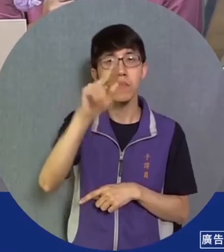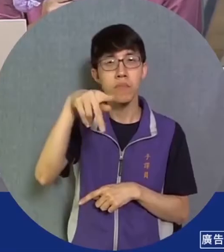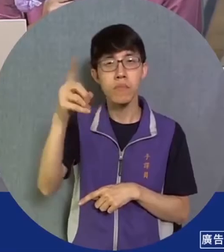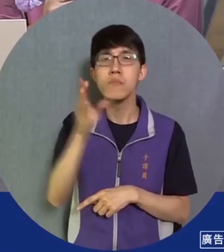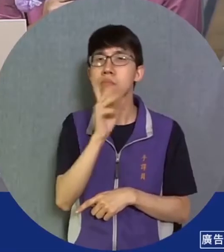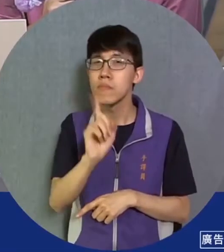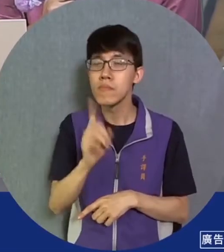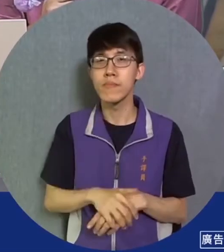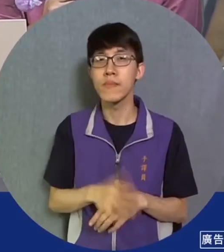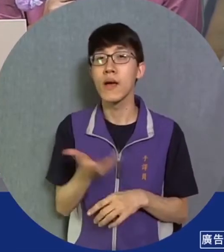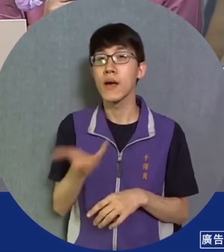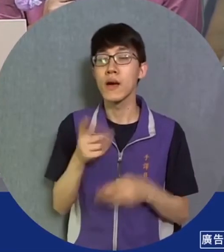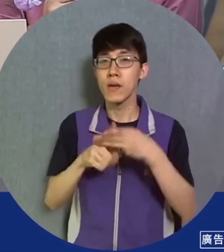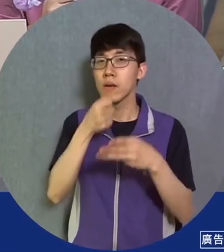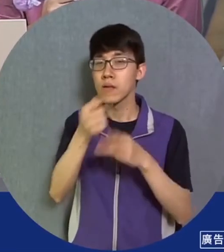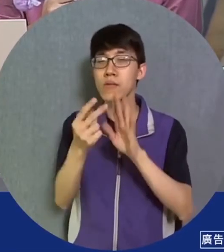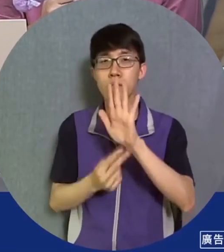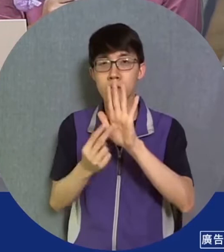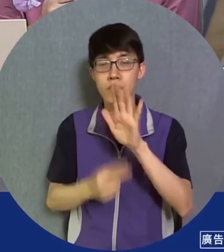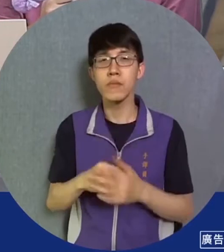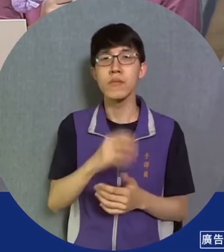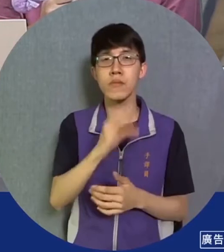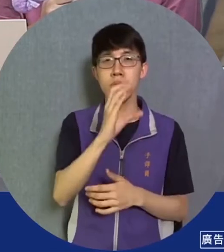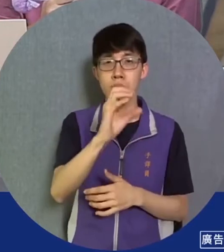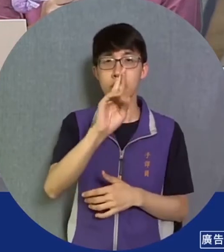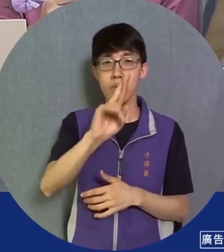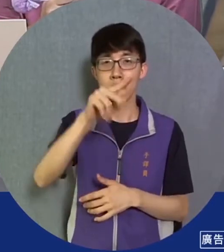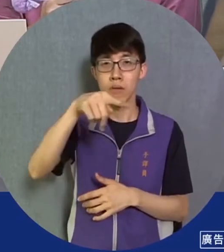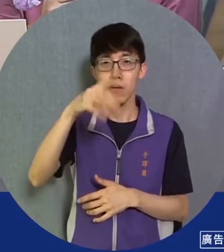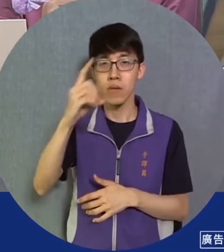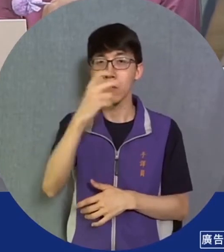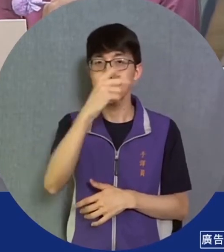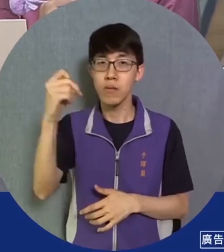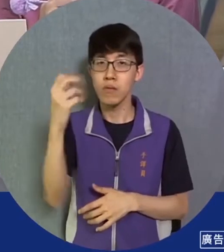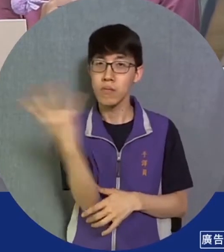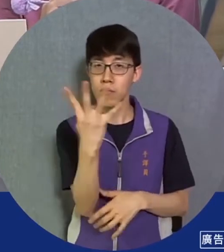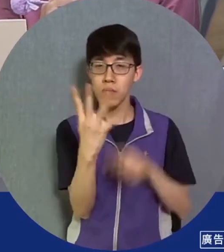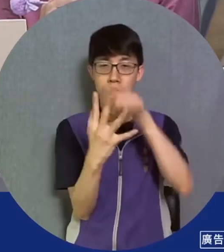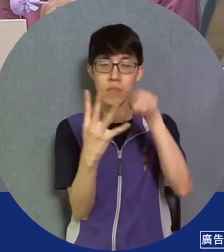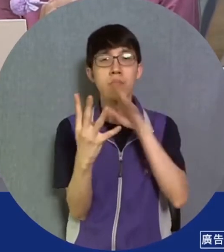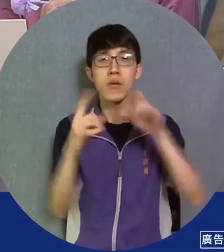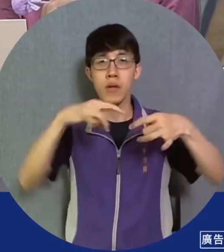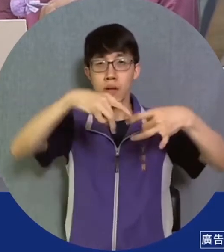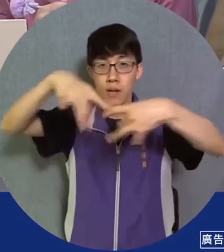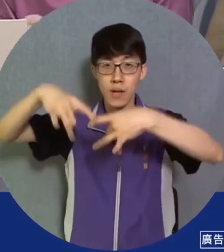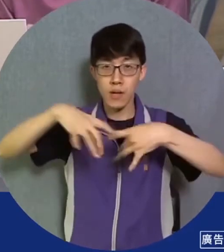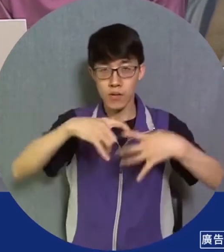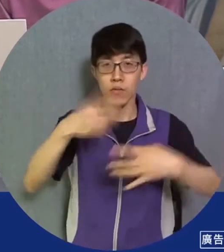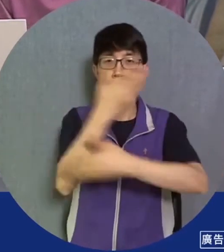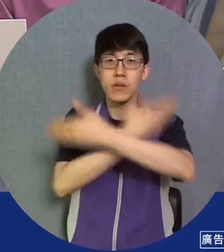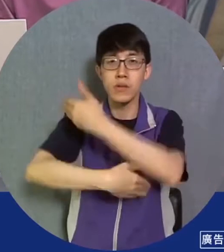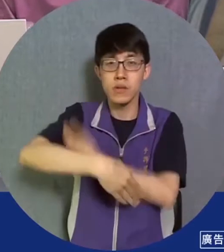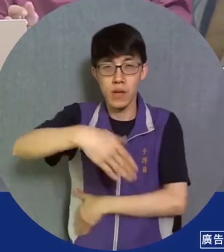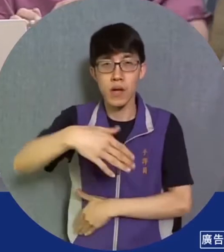其实 CRPD 就像刚刚主持人一开始在说的，CRPD 呢这四个英文字，事实上是联合国身心障碍者权利公约